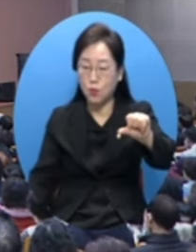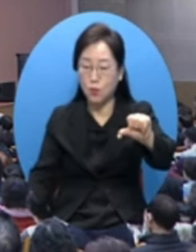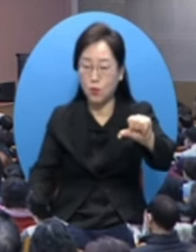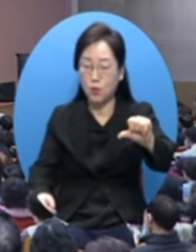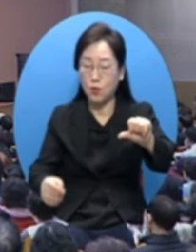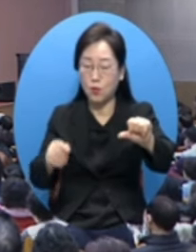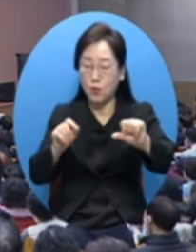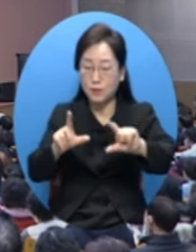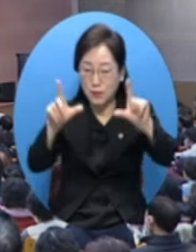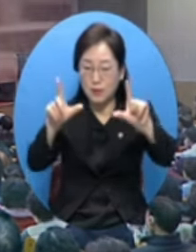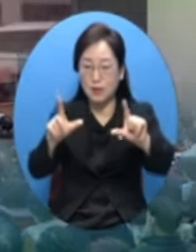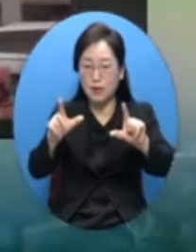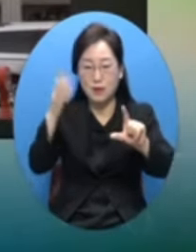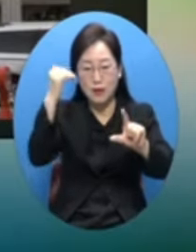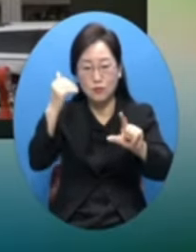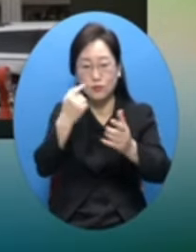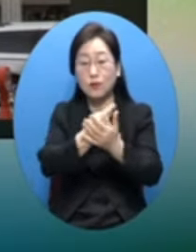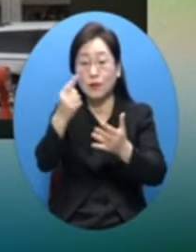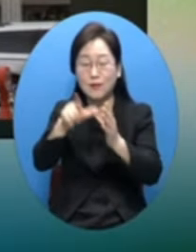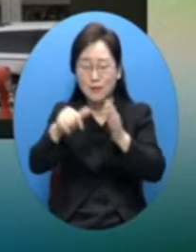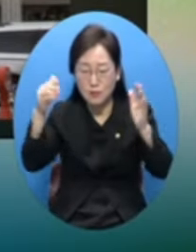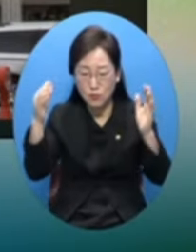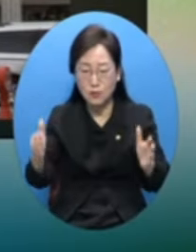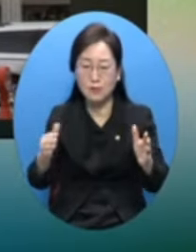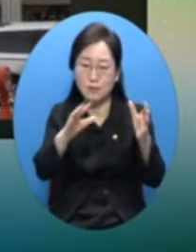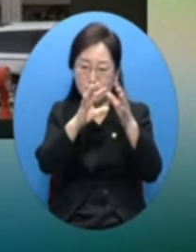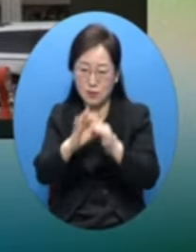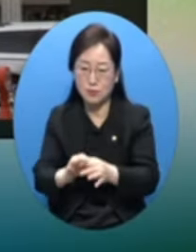그들은 한센병 환자를 섬깁니다.